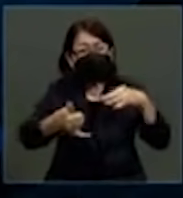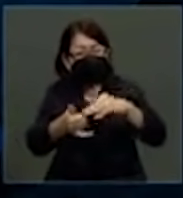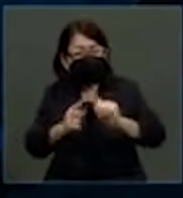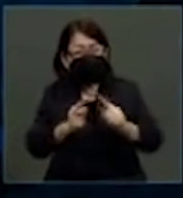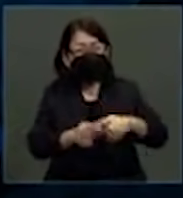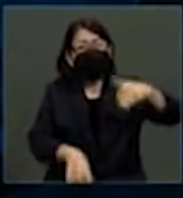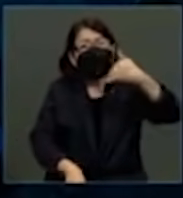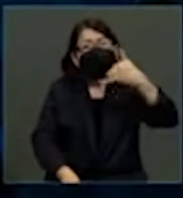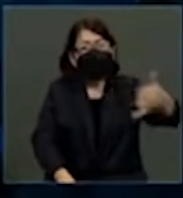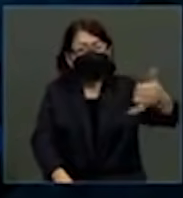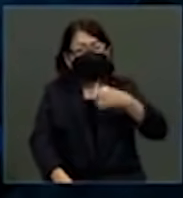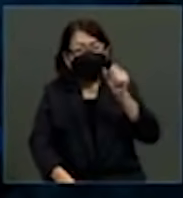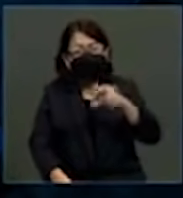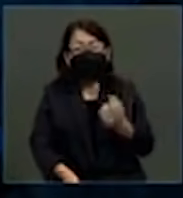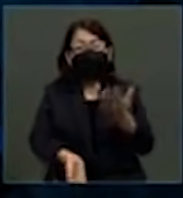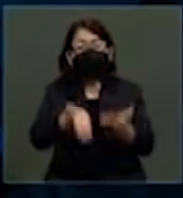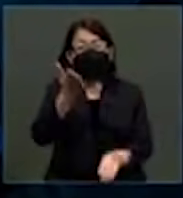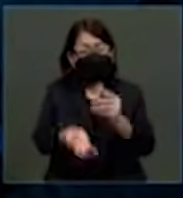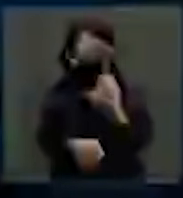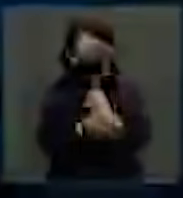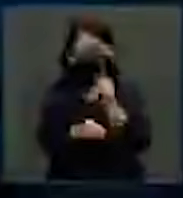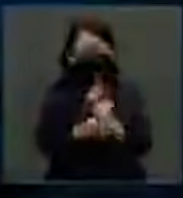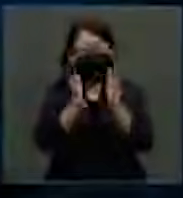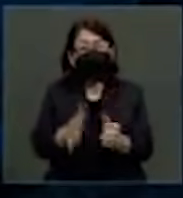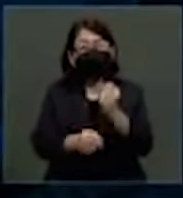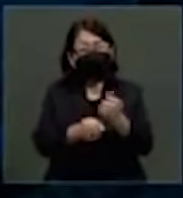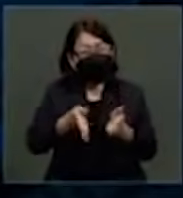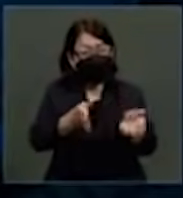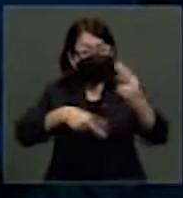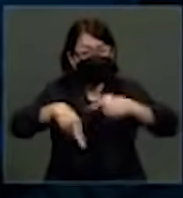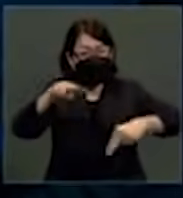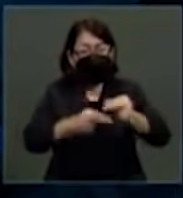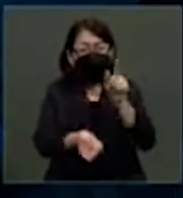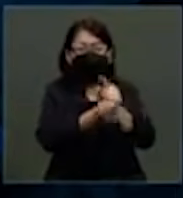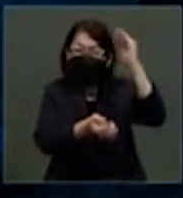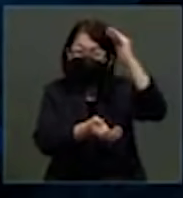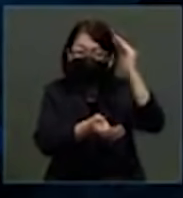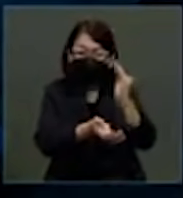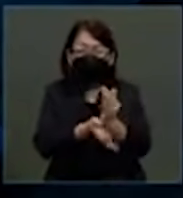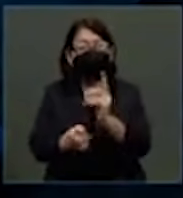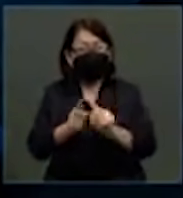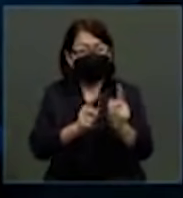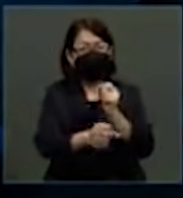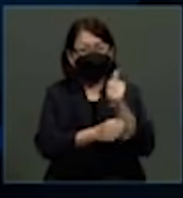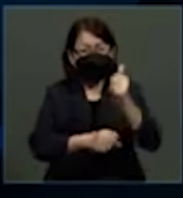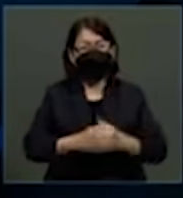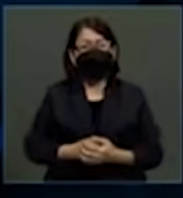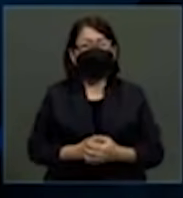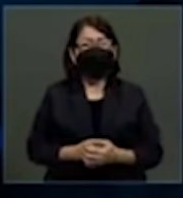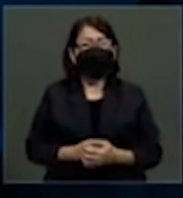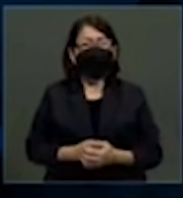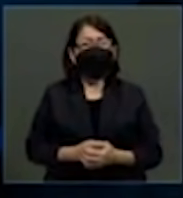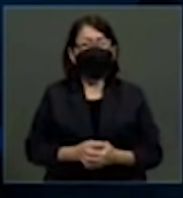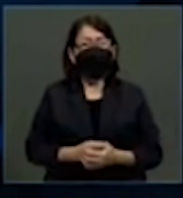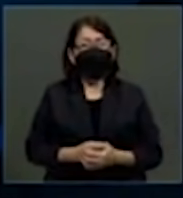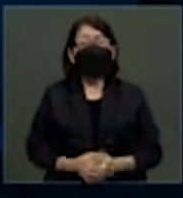ยผู้จำเป็นต้องดำเนินงานกรณีอุบัติเหตุหรือต้องติดต่อราชการกับเจ้าหน้า